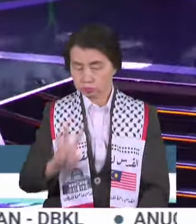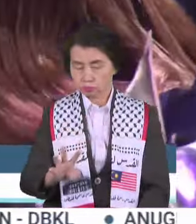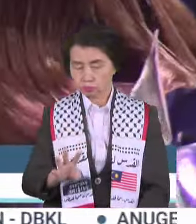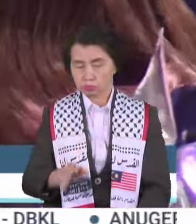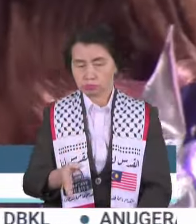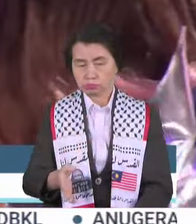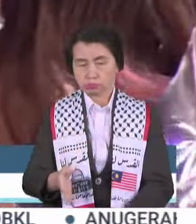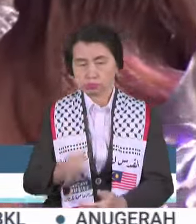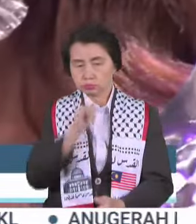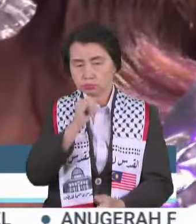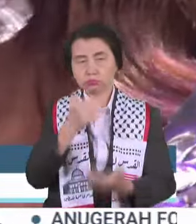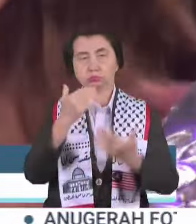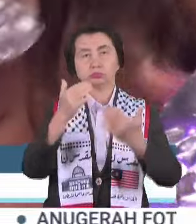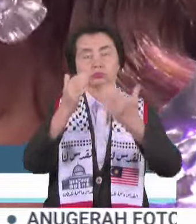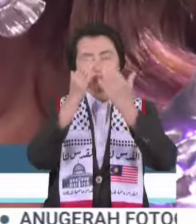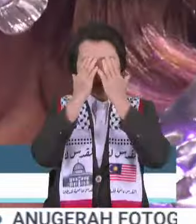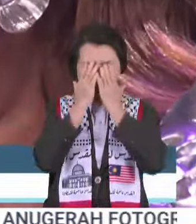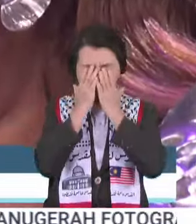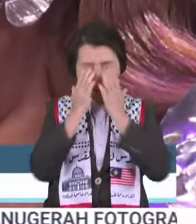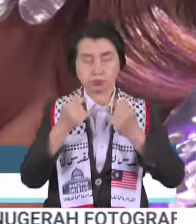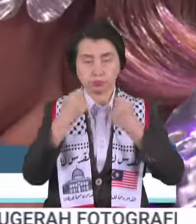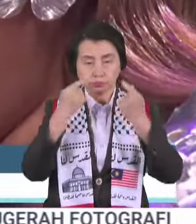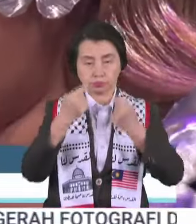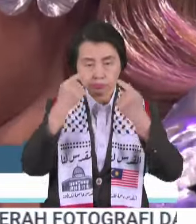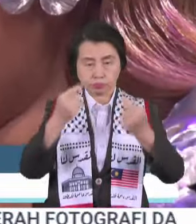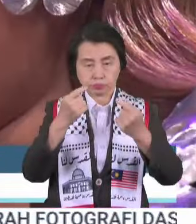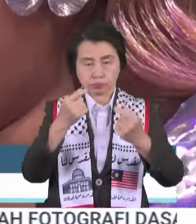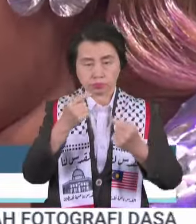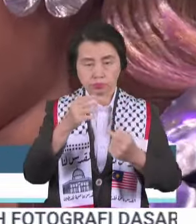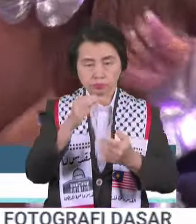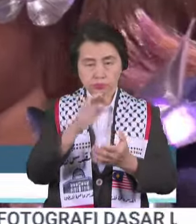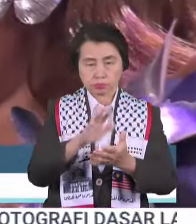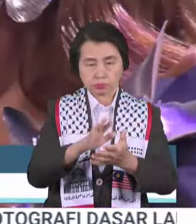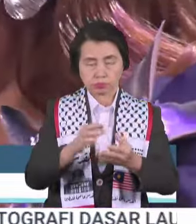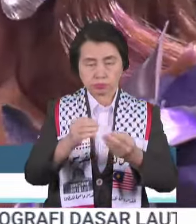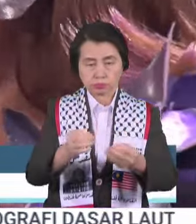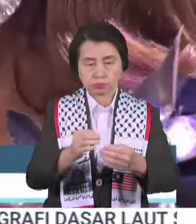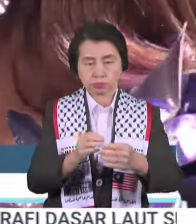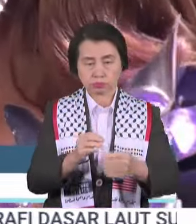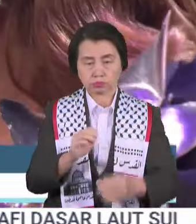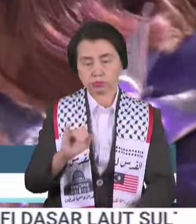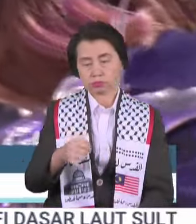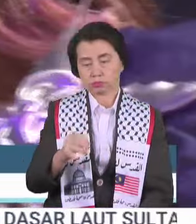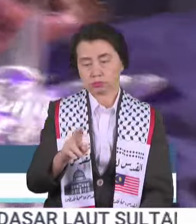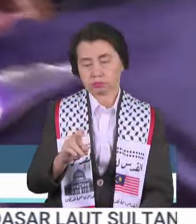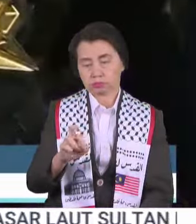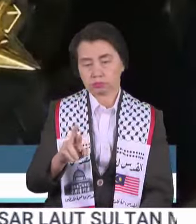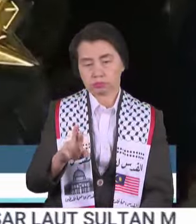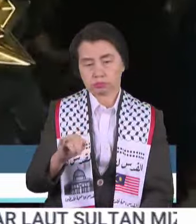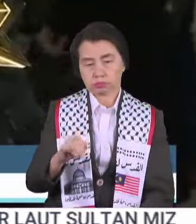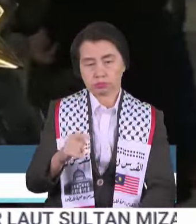tidak menyangka dan bersyukur atas kejayaan serta kepercayaan yang diberi juri kepada beliau.